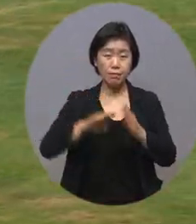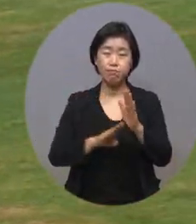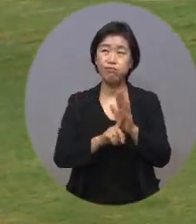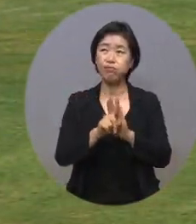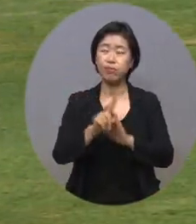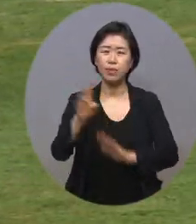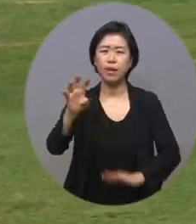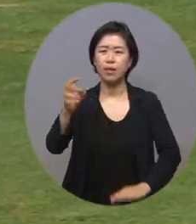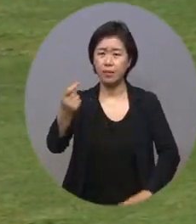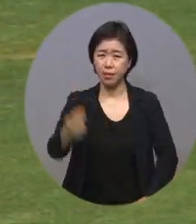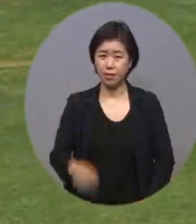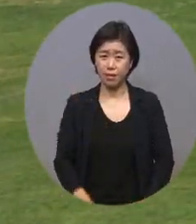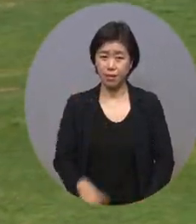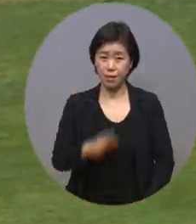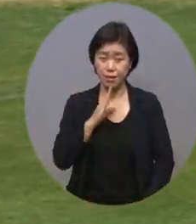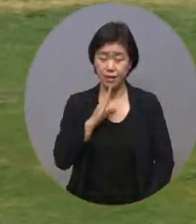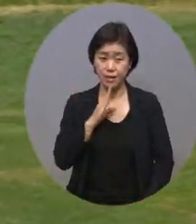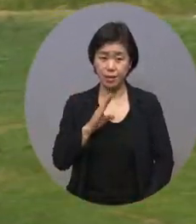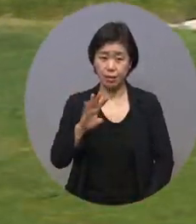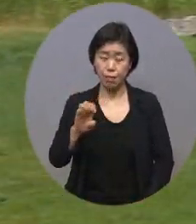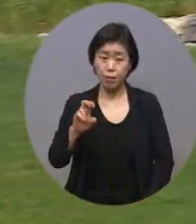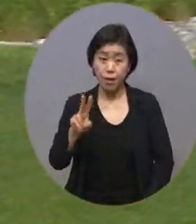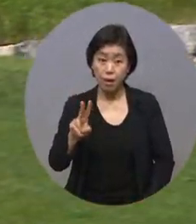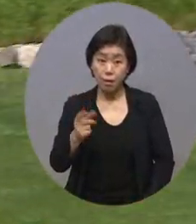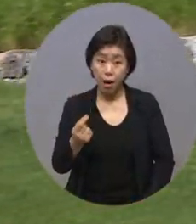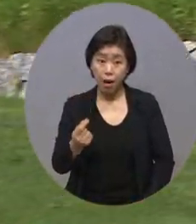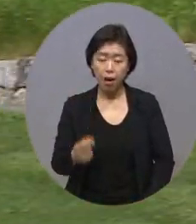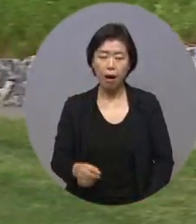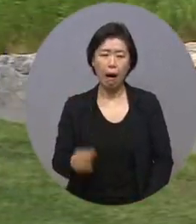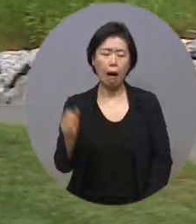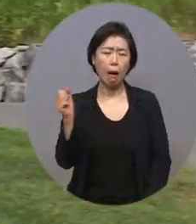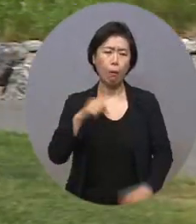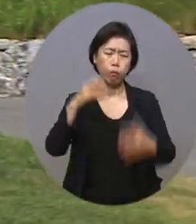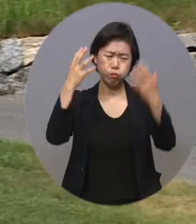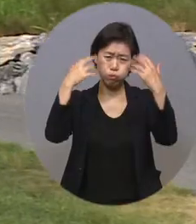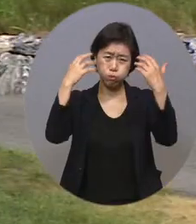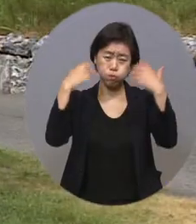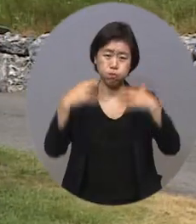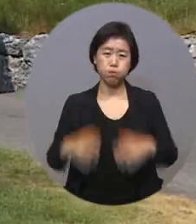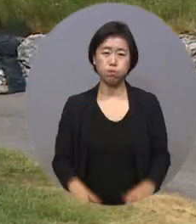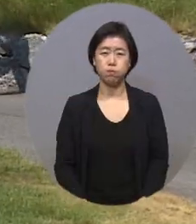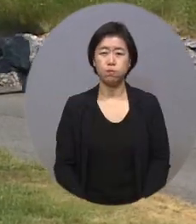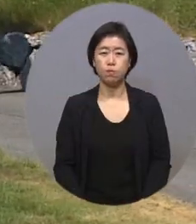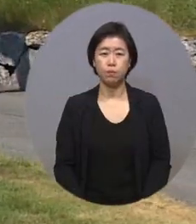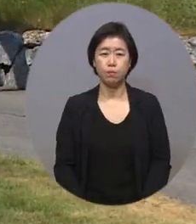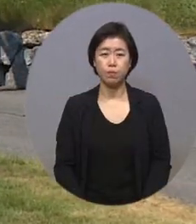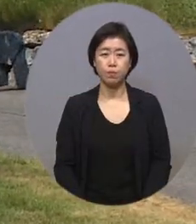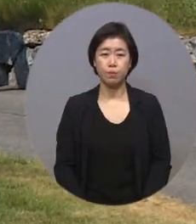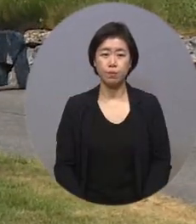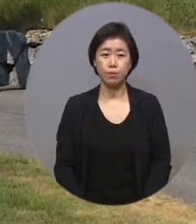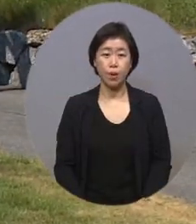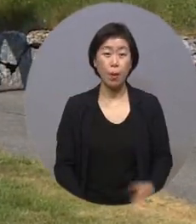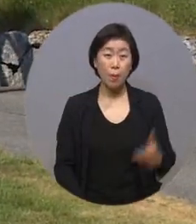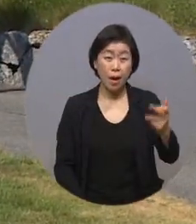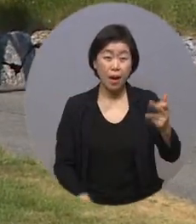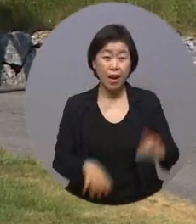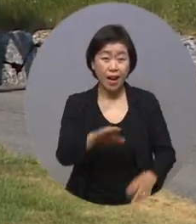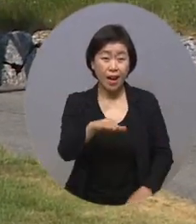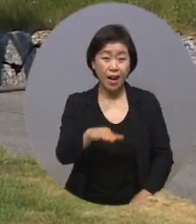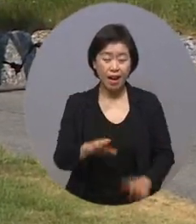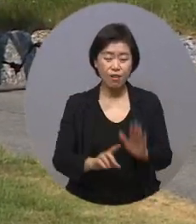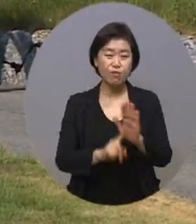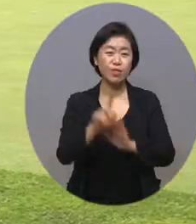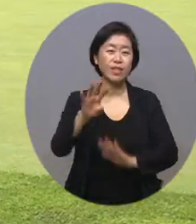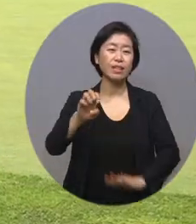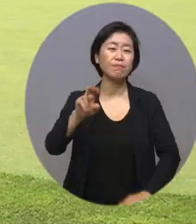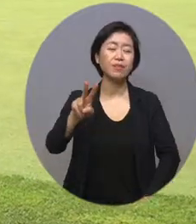필 리얼 42 42? 진짜로요? 네 오빠 어? 42도에 골프 쳐봤어